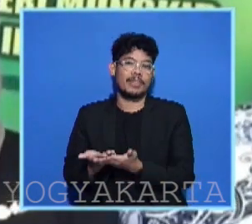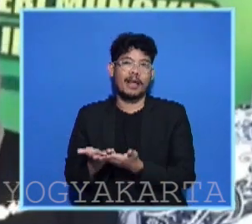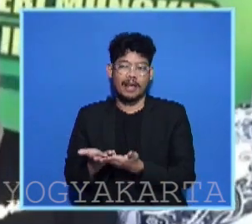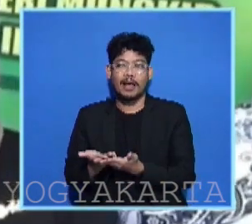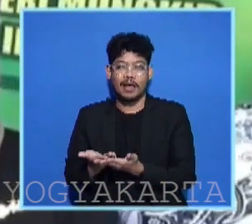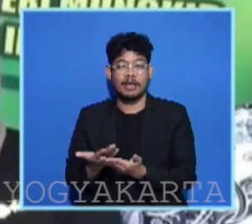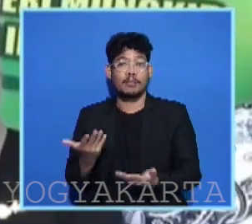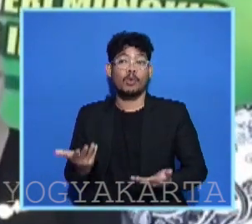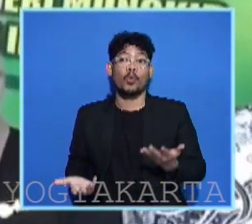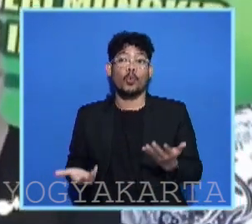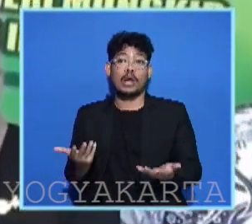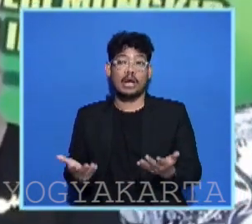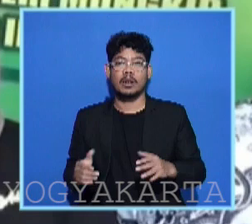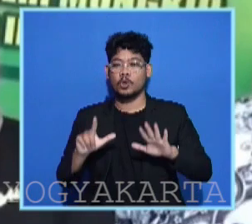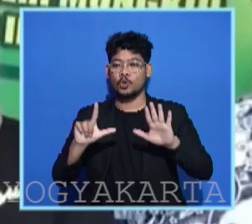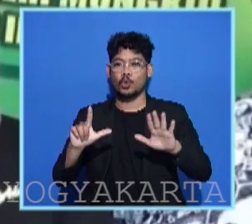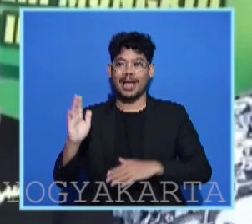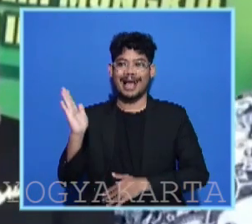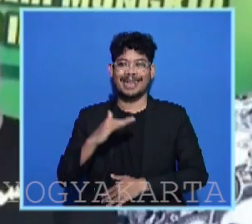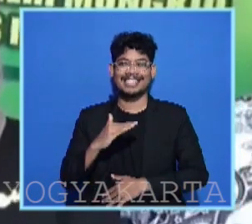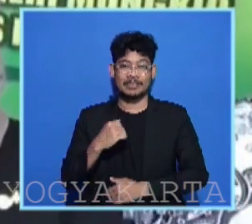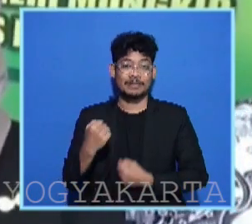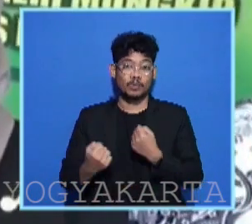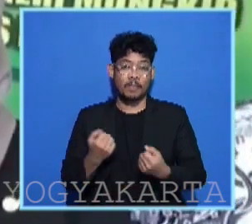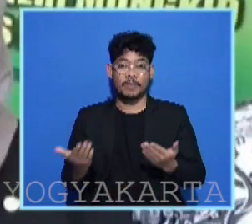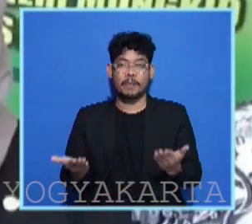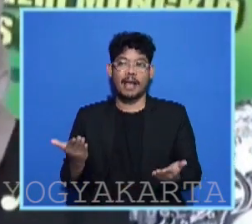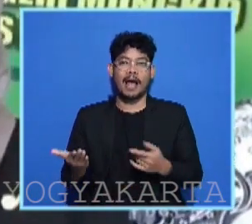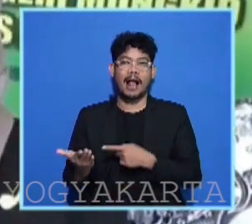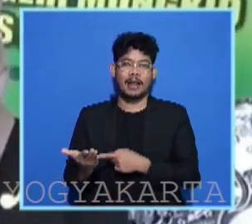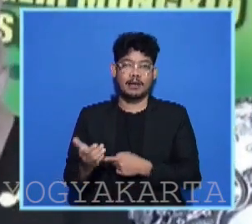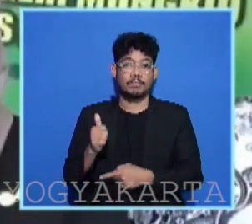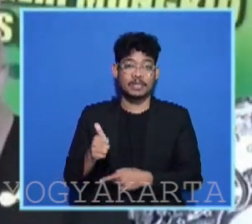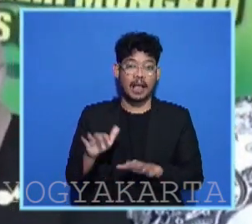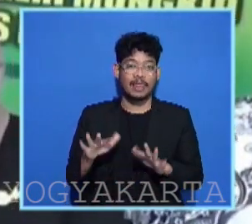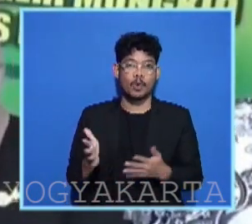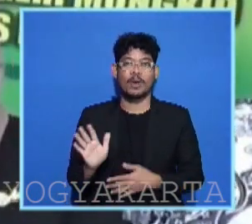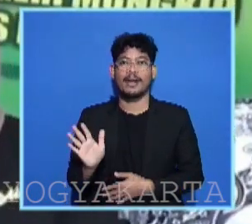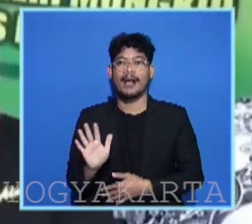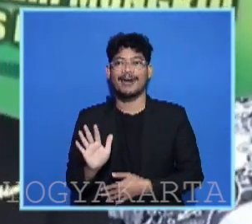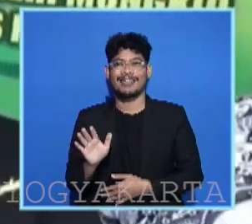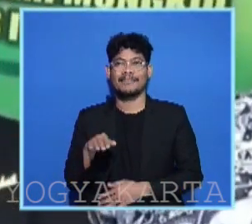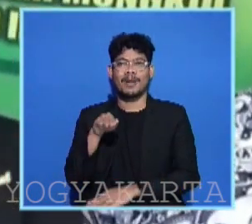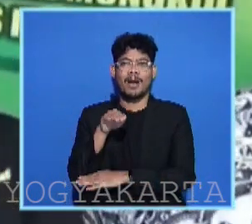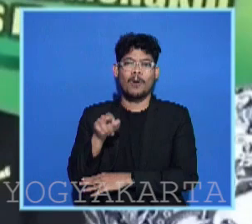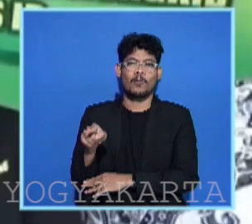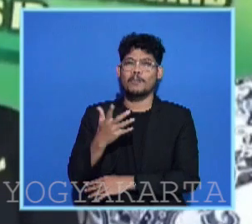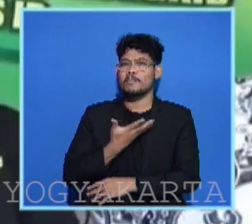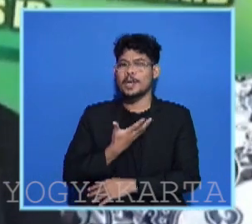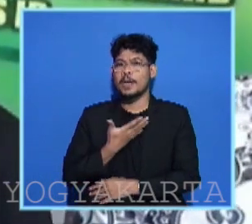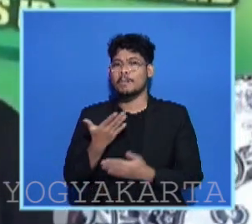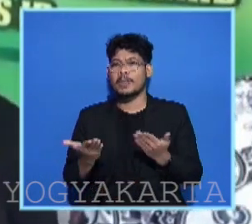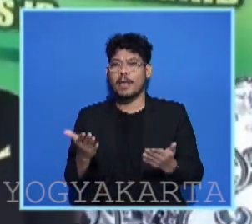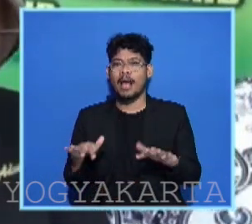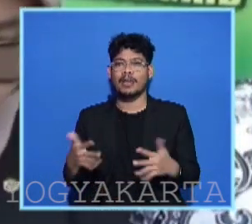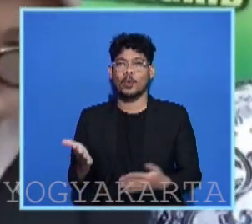7 hari upaya banding ini kita akan lihat apakah nanti benar-benar klien kami akan serius melakukan upaya banding atau tidak, kita